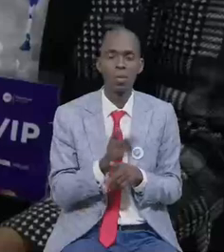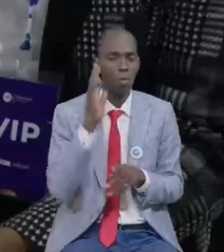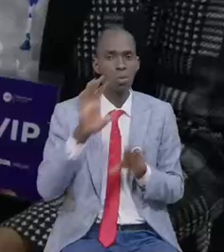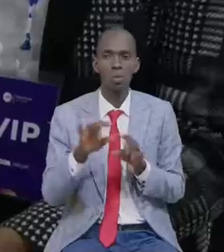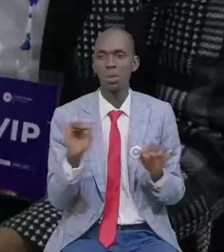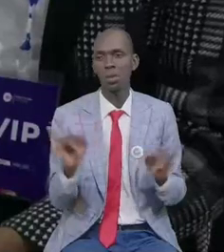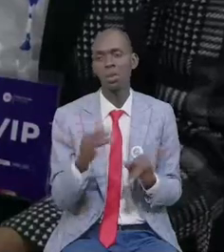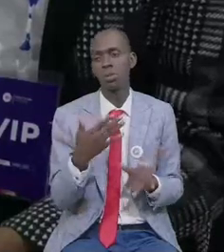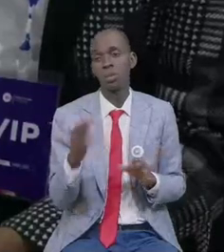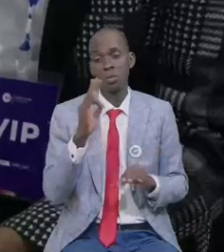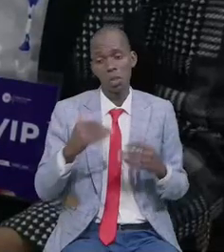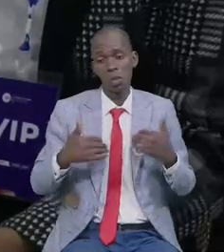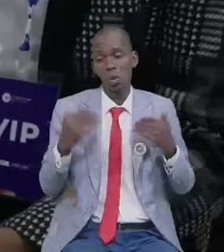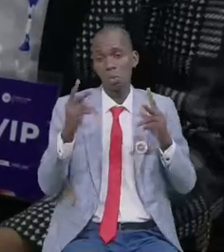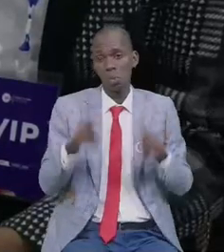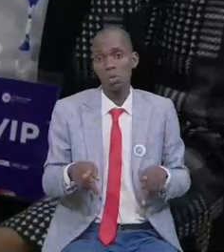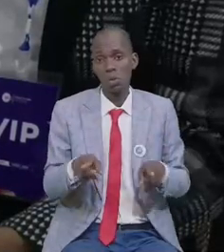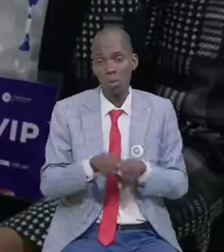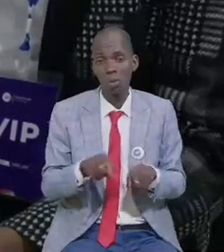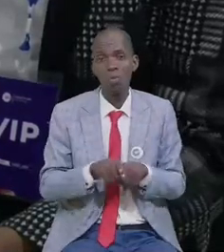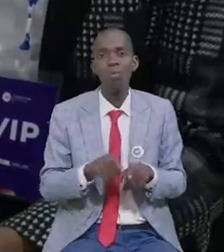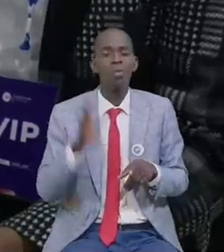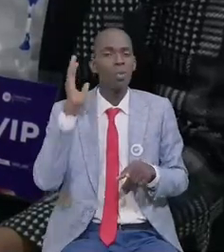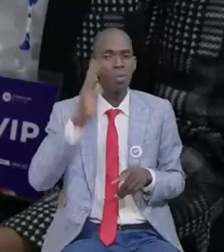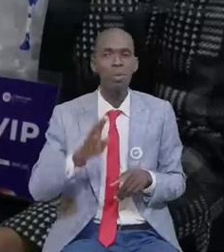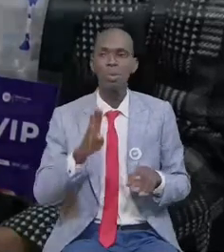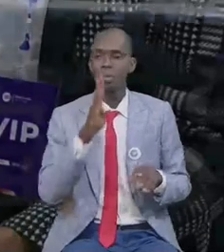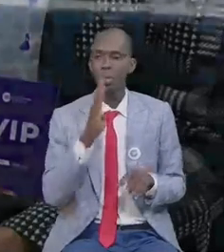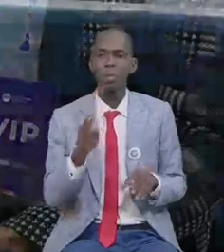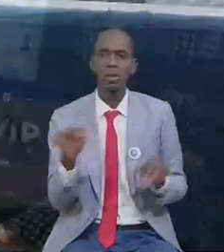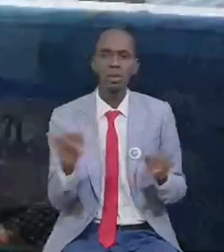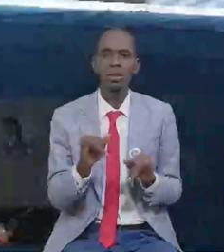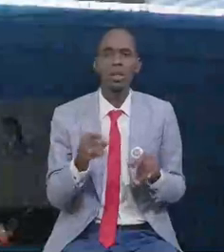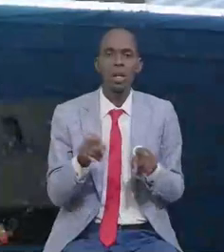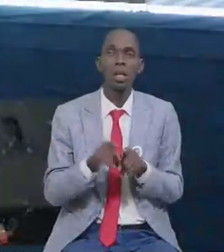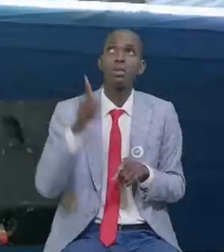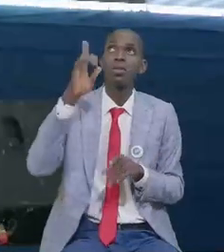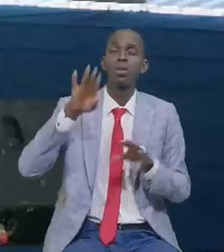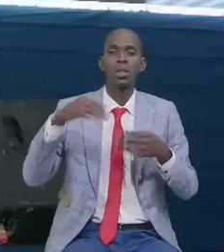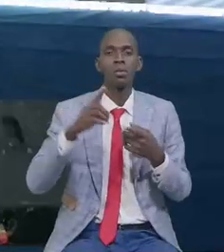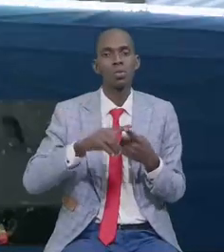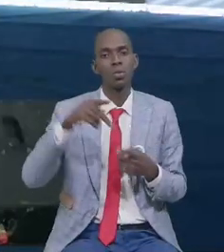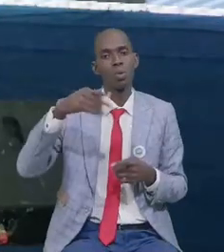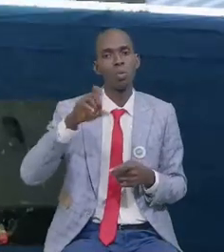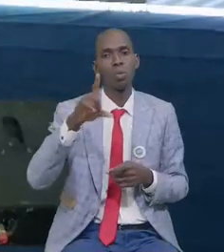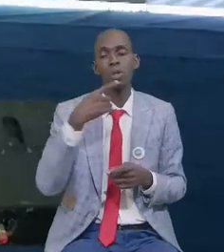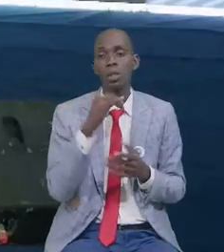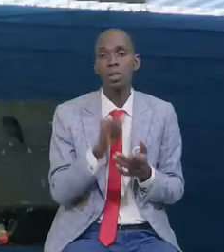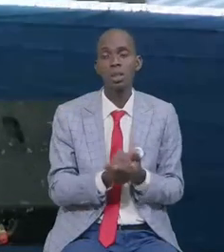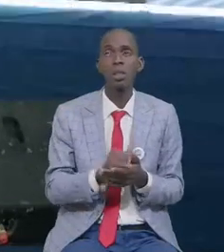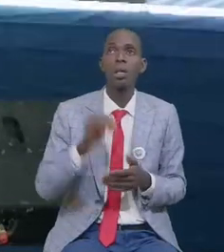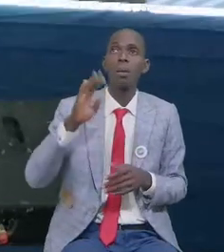chose. Et fera la même chose comme elle a fait dans la vie de l'apôtre Paul. Il dit, c'est pas la grâce de Dieu, je suis ce que je